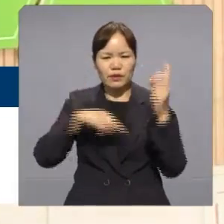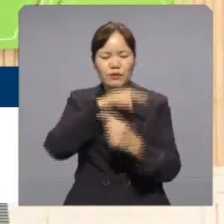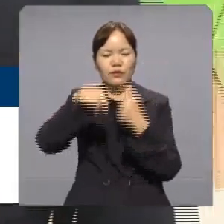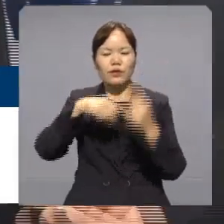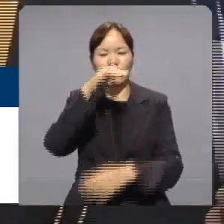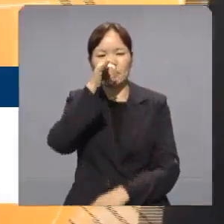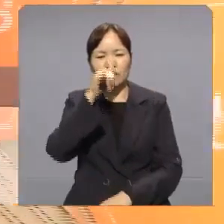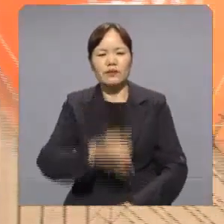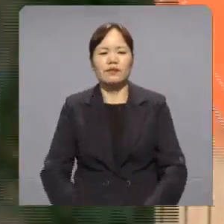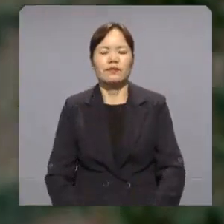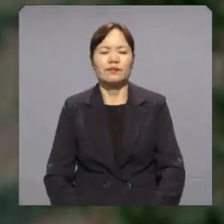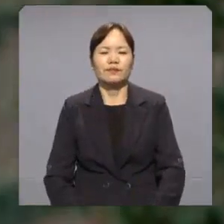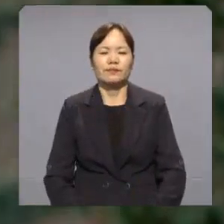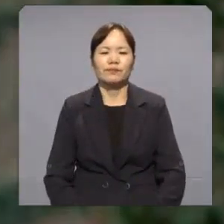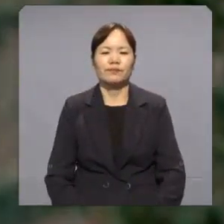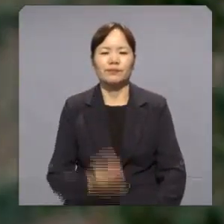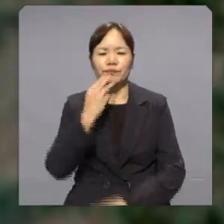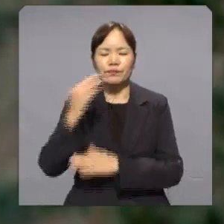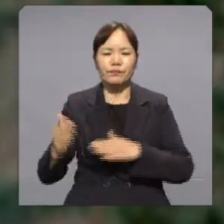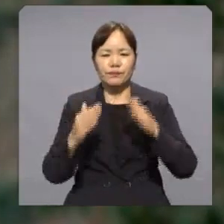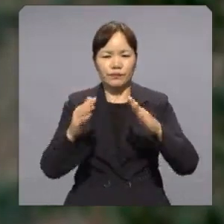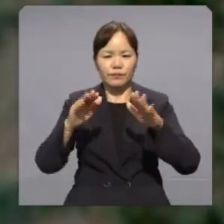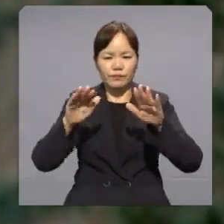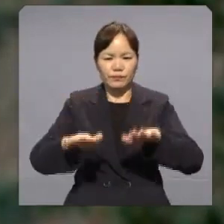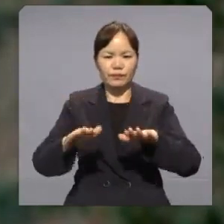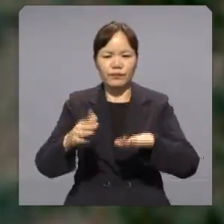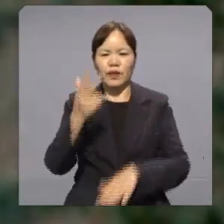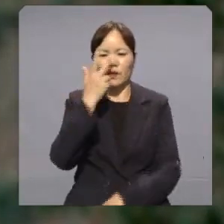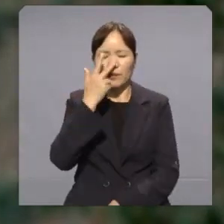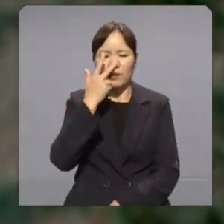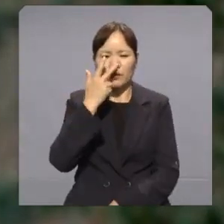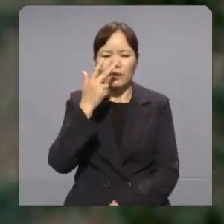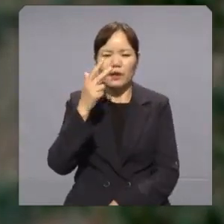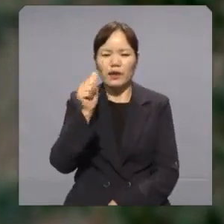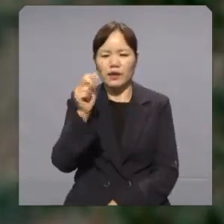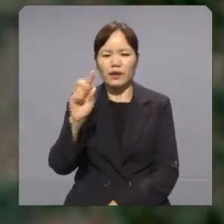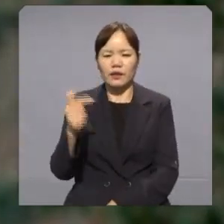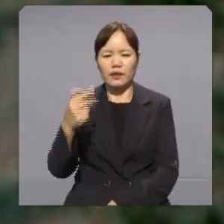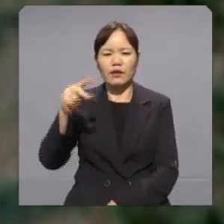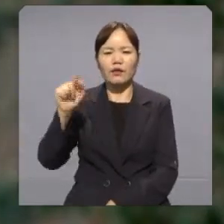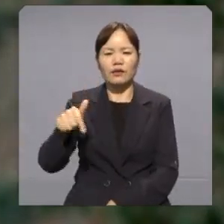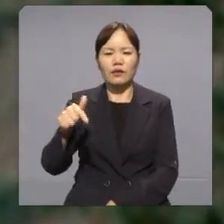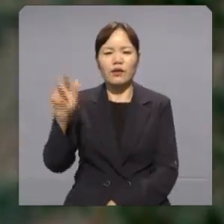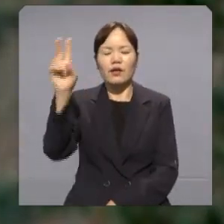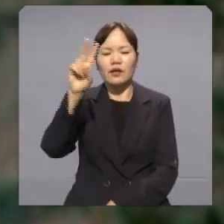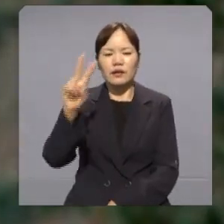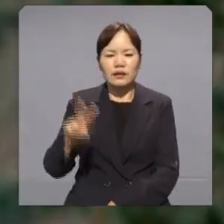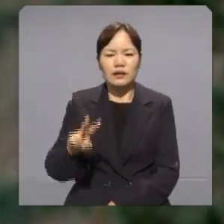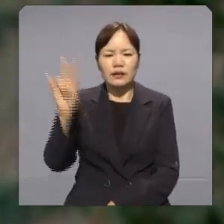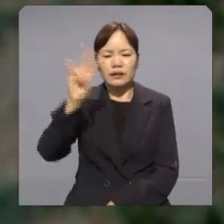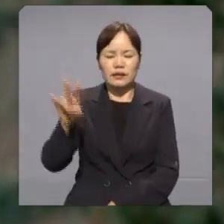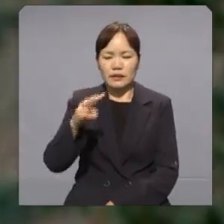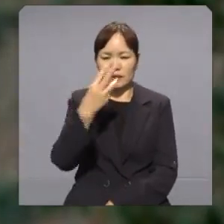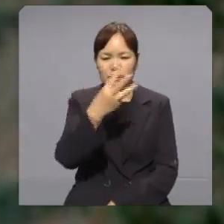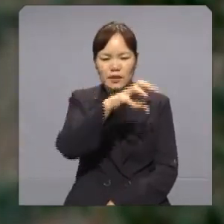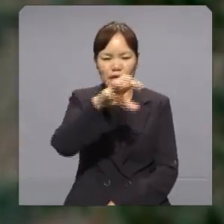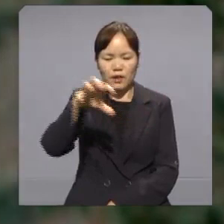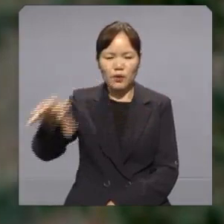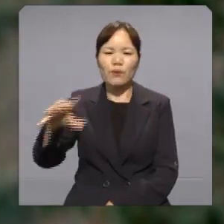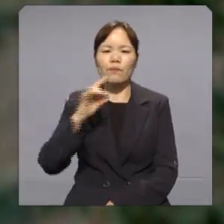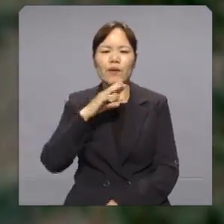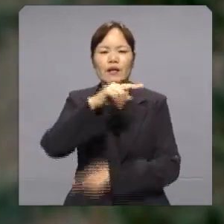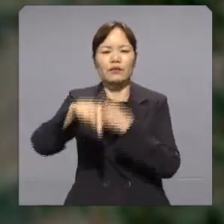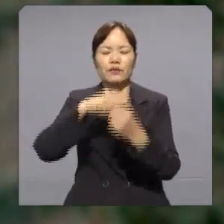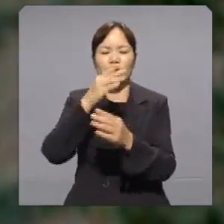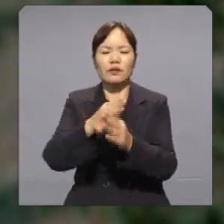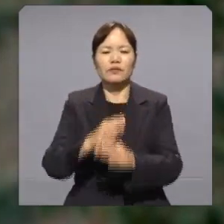운영할 수 있는 경기도에는 현재 평택 포승과 현덕 시흥 배곧지구 세곳에만 경제자유구역이 운영